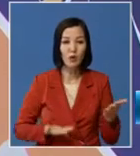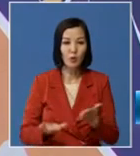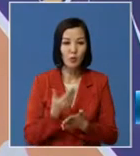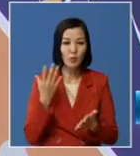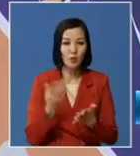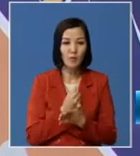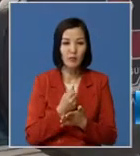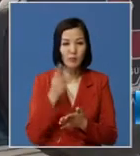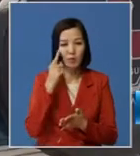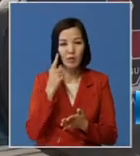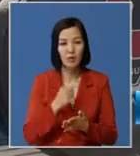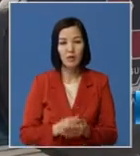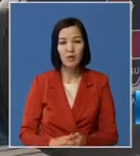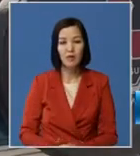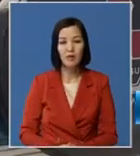жалғыз өзі қалды.